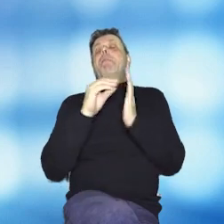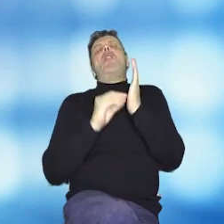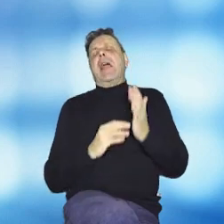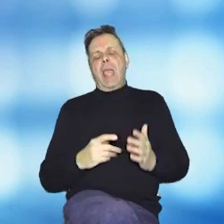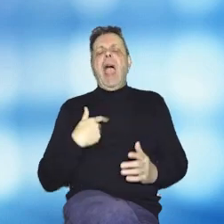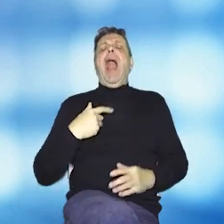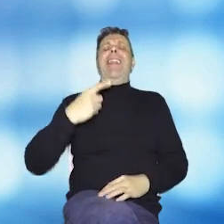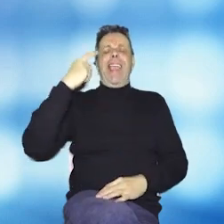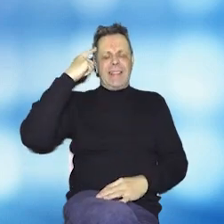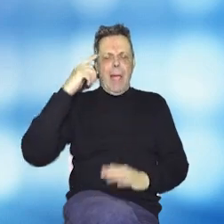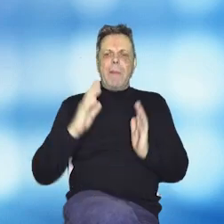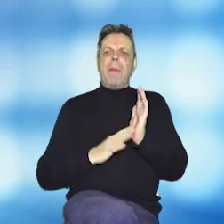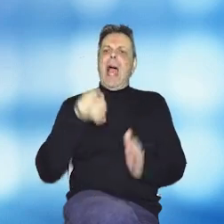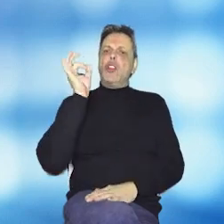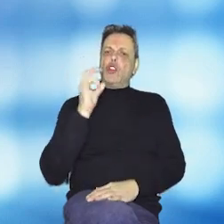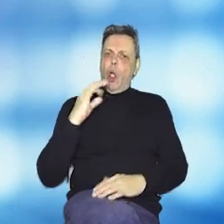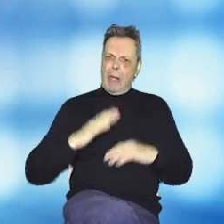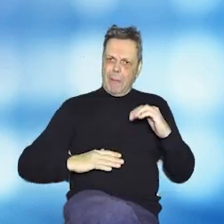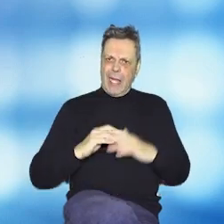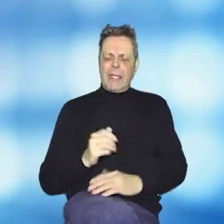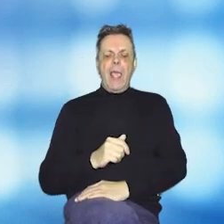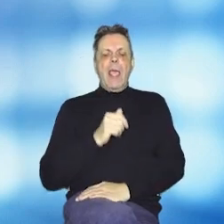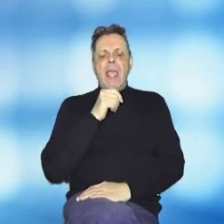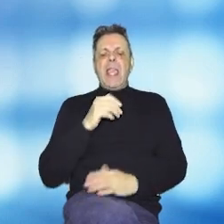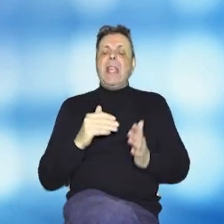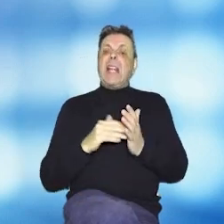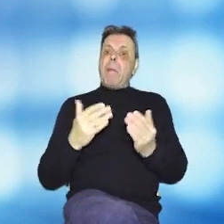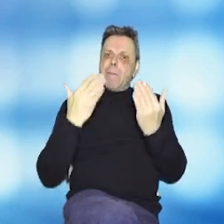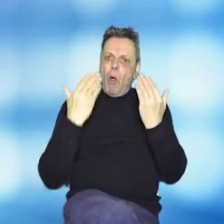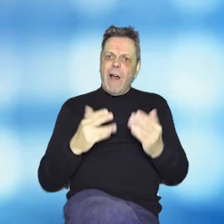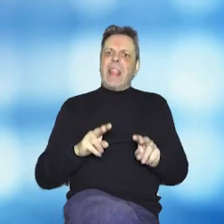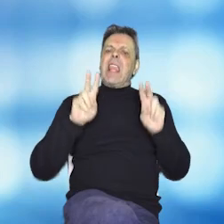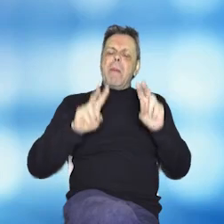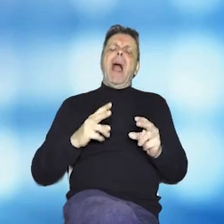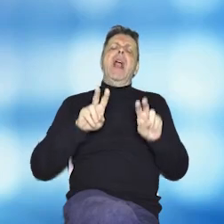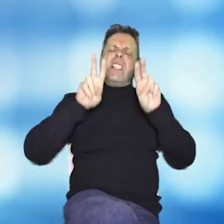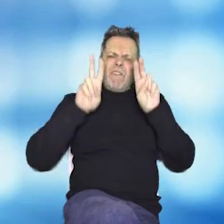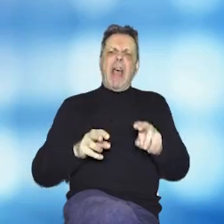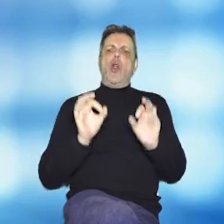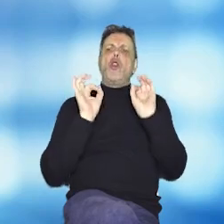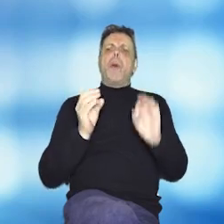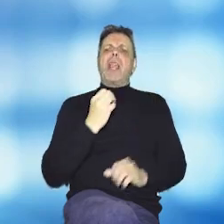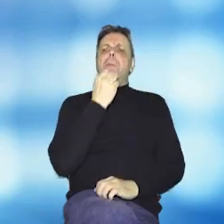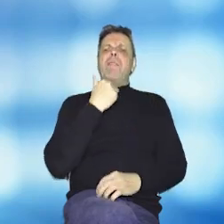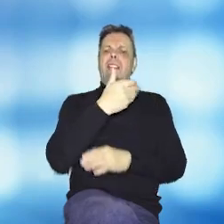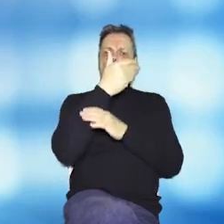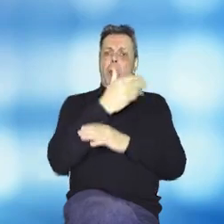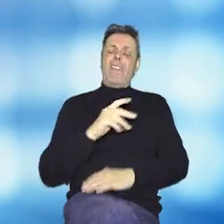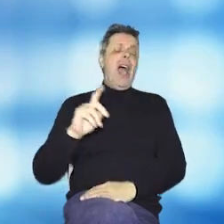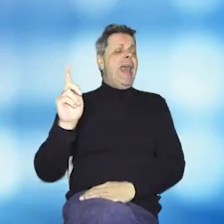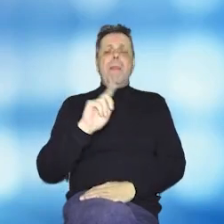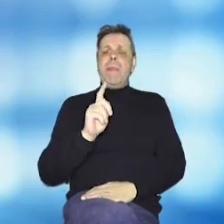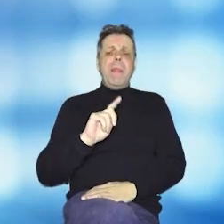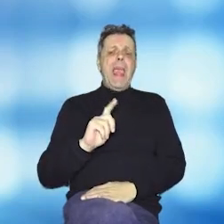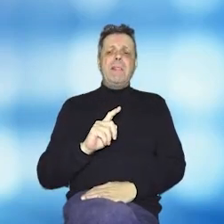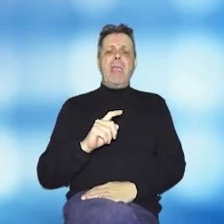definitivno znam primjere dobre prakse i treba pohvaliti jer ih ima. I ne smijemo ih zanemariti,